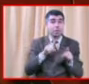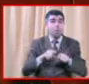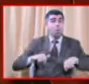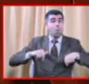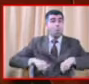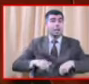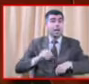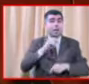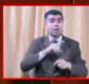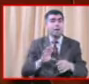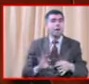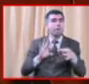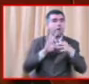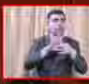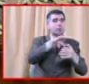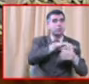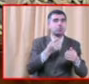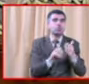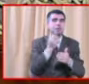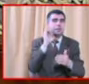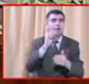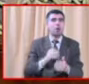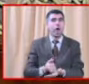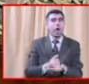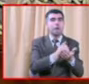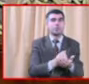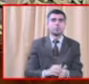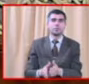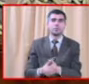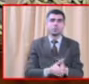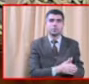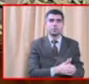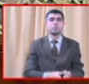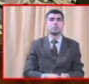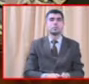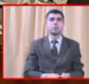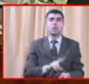مع شركاء آخرين. شكراً السيد الوزير. تعقيب السيد النائب، تفضل.